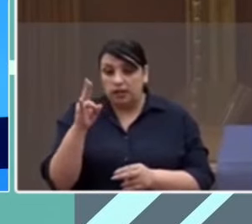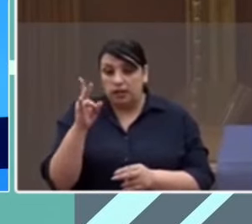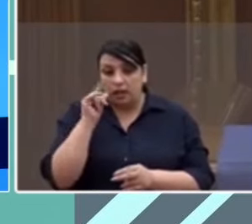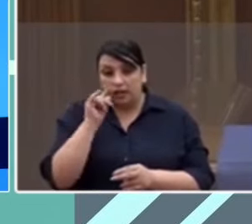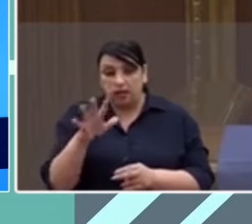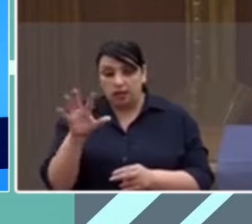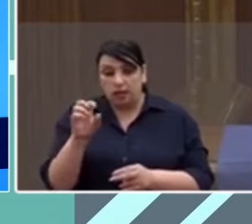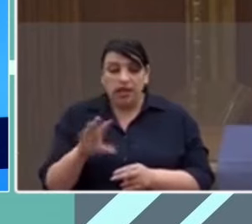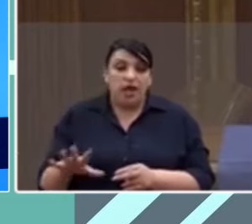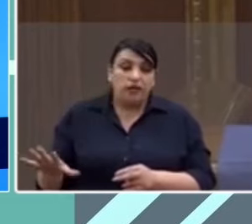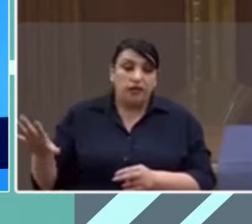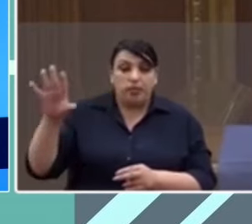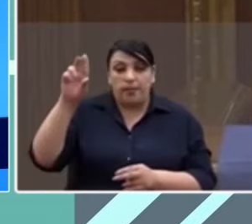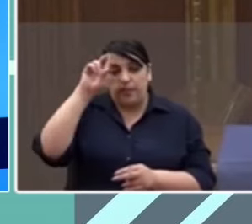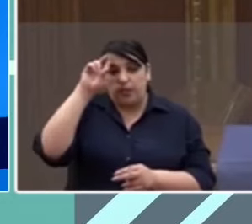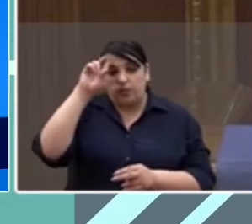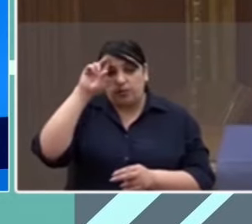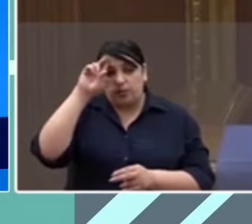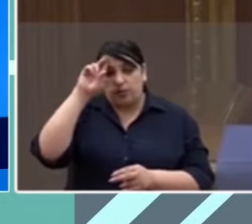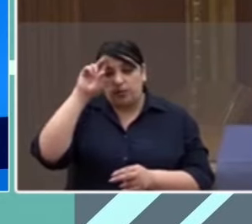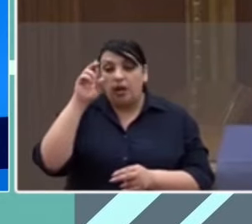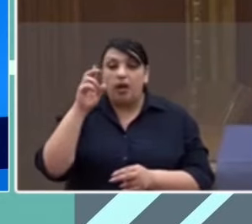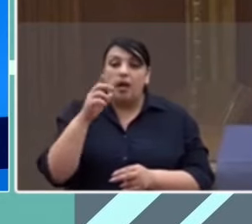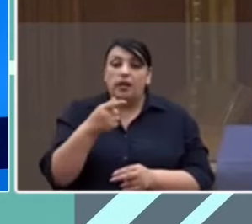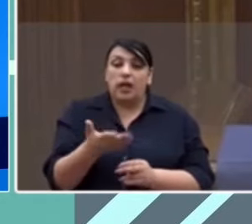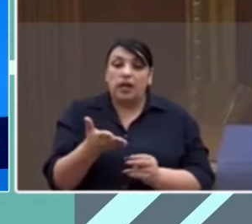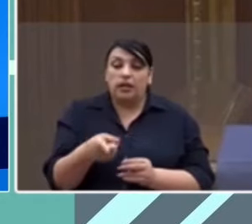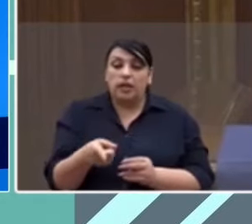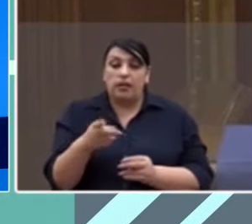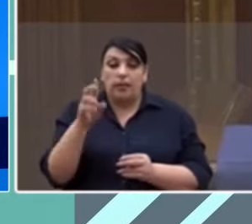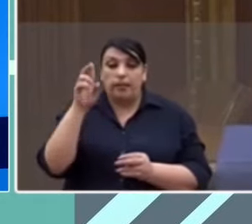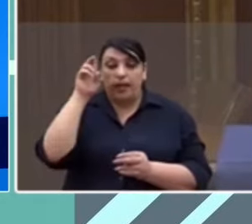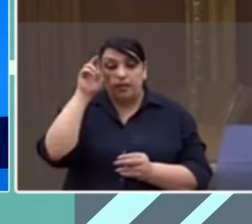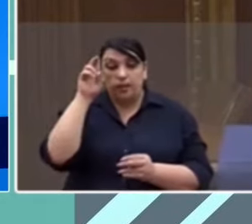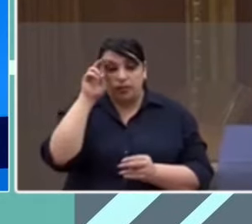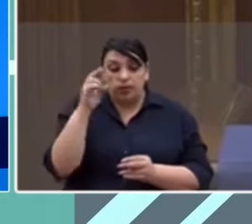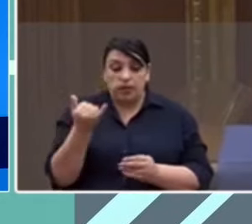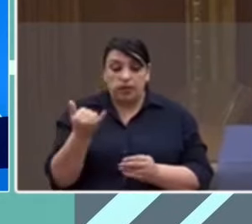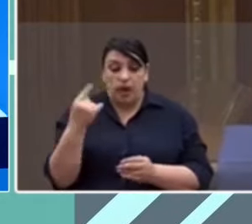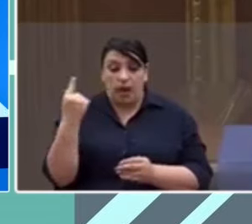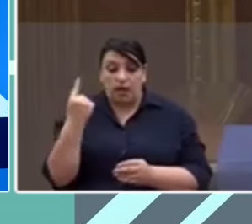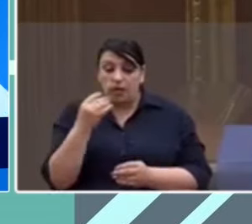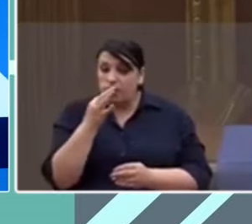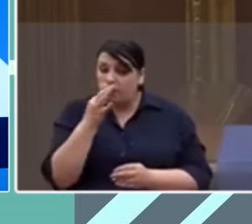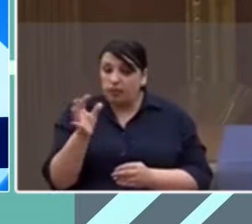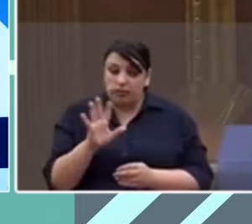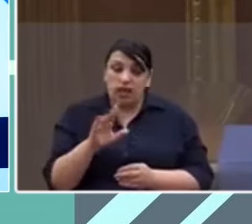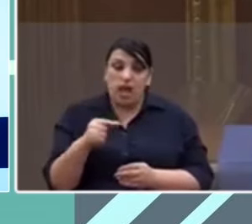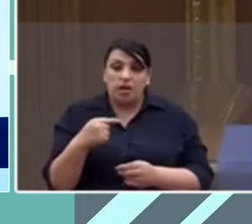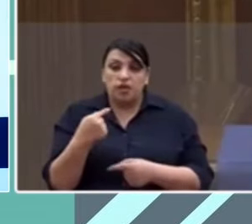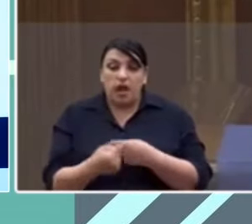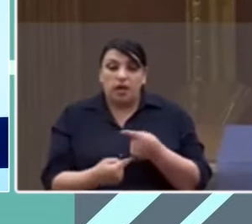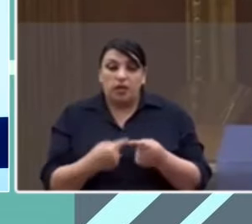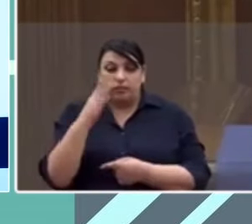կուսակցությունը առաջնորդվում է այդ սկզբունքով՝ հանուն պետության։ Պետք է դա մեր պետությանը, միանշանակ